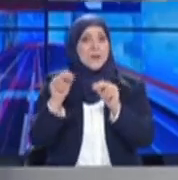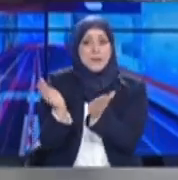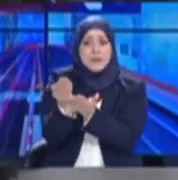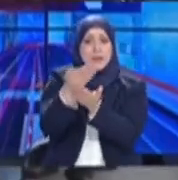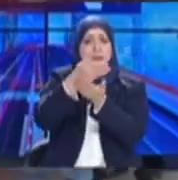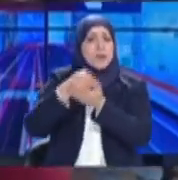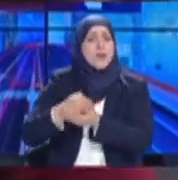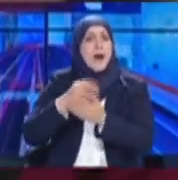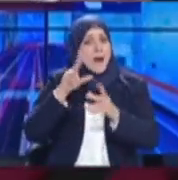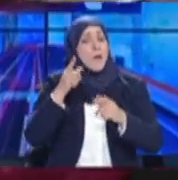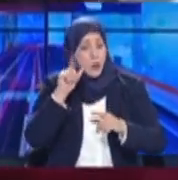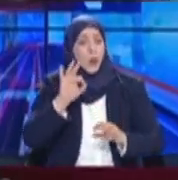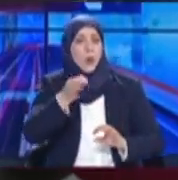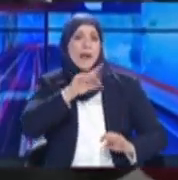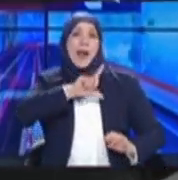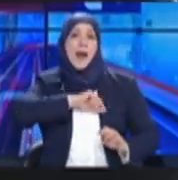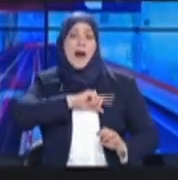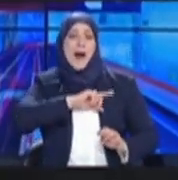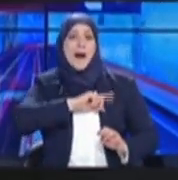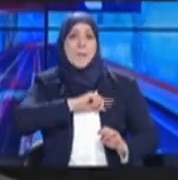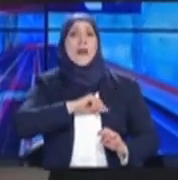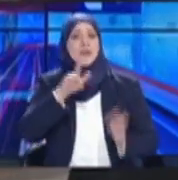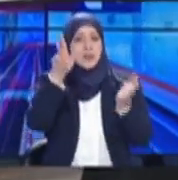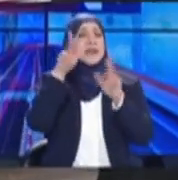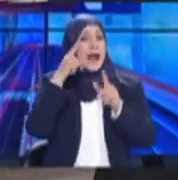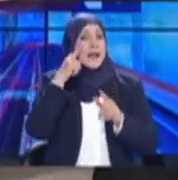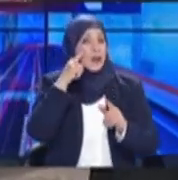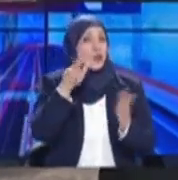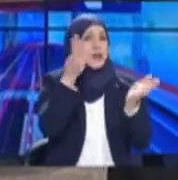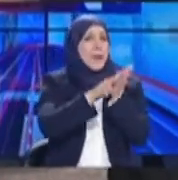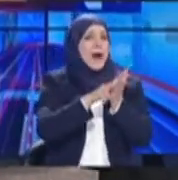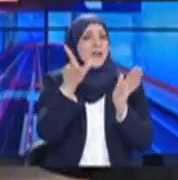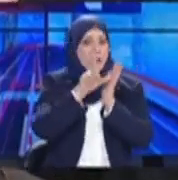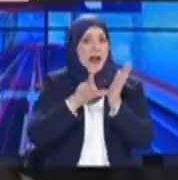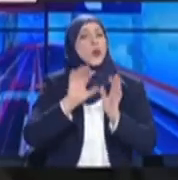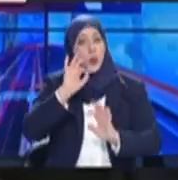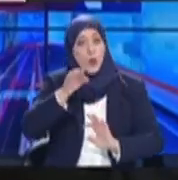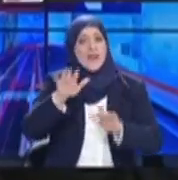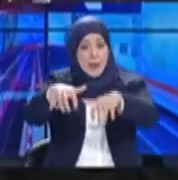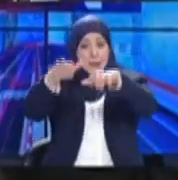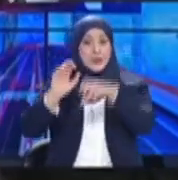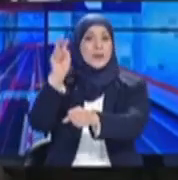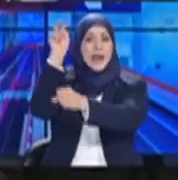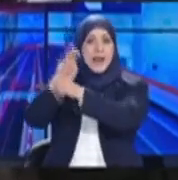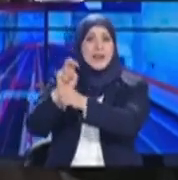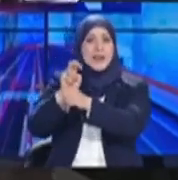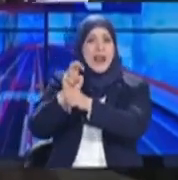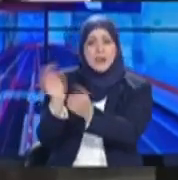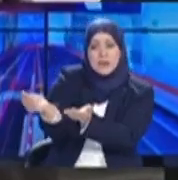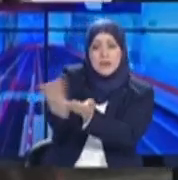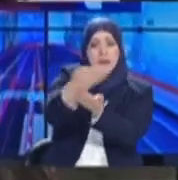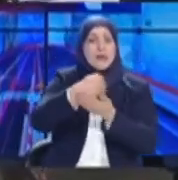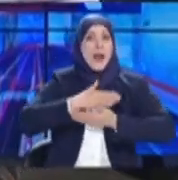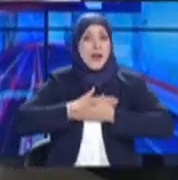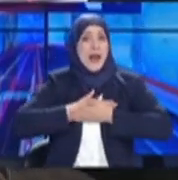الوحدات الامنيه قاعده على تطبيق القانون صحيح احتكار قاعده تم التنسيق مع الاداره